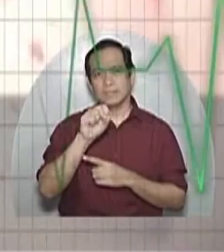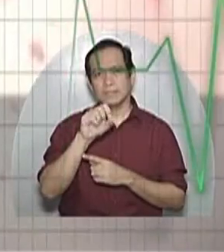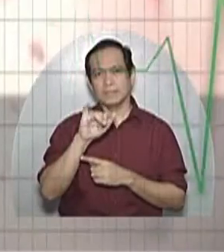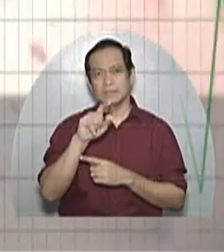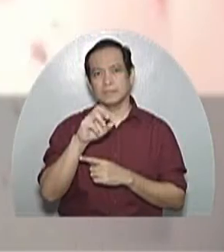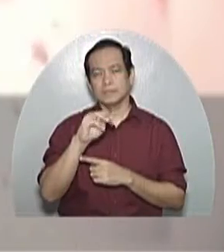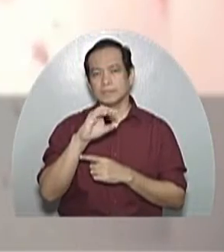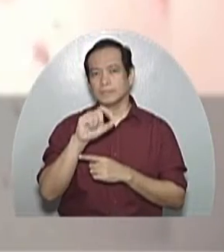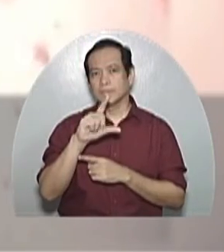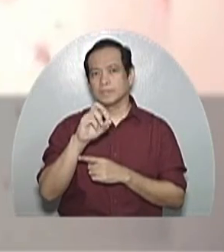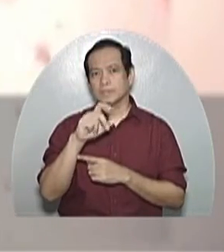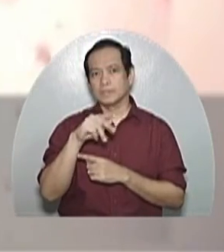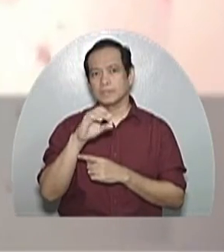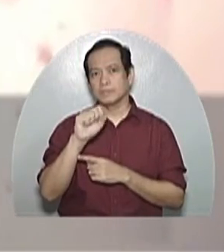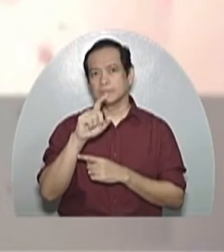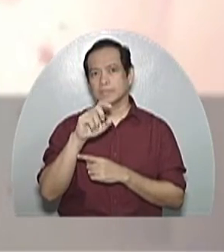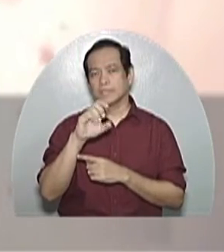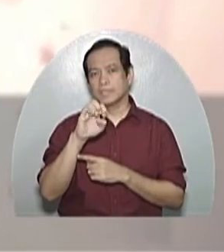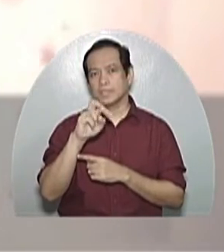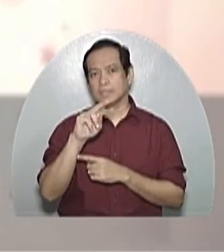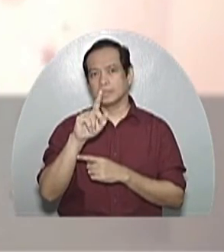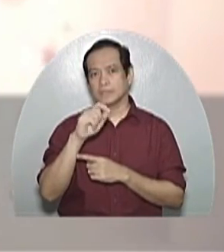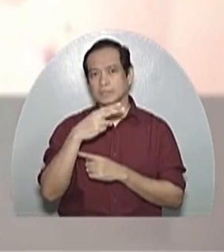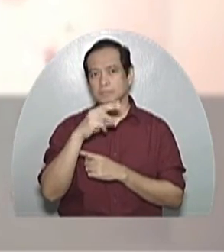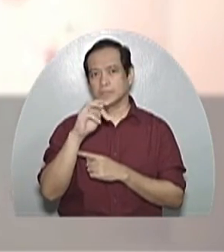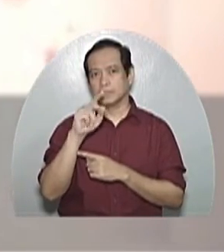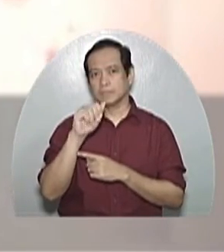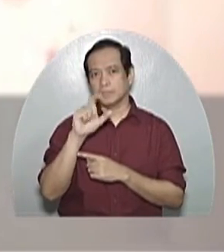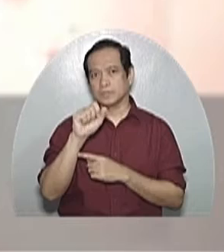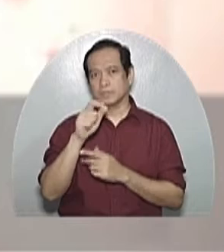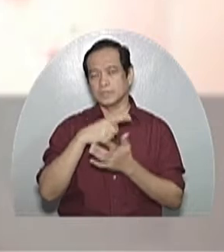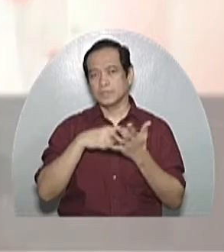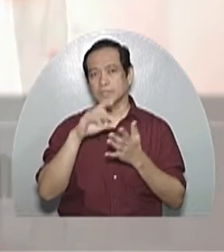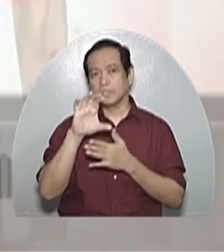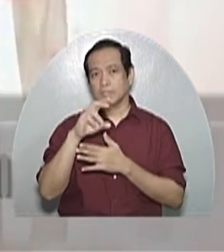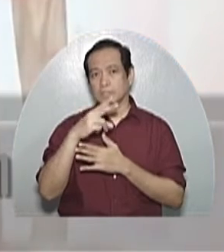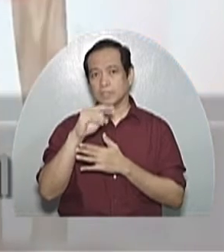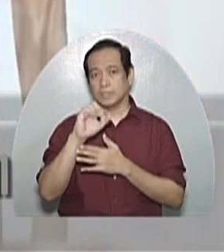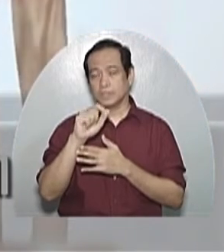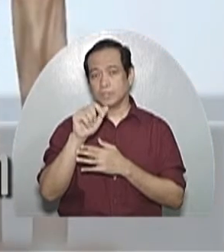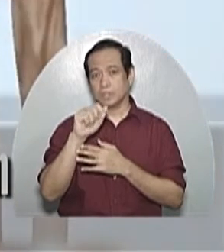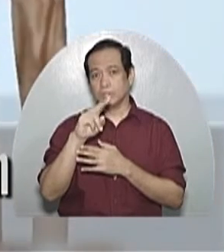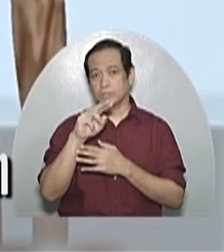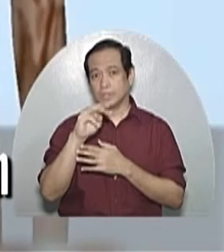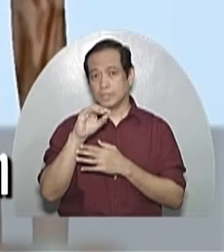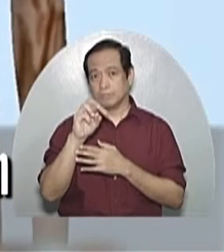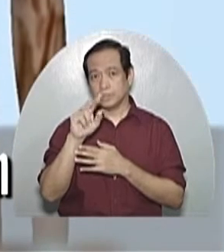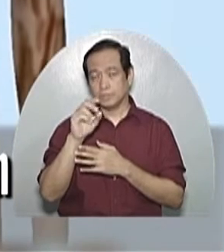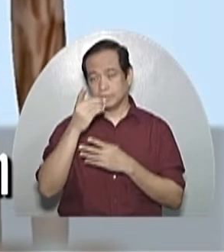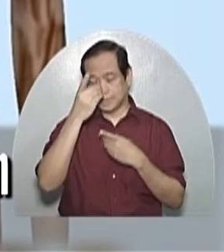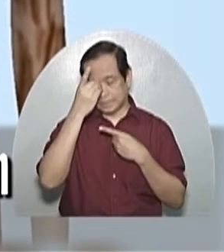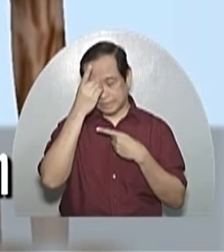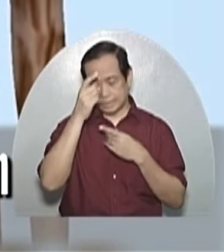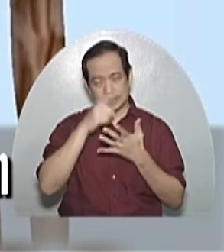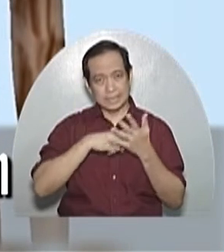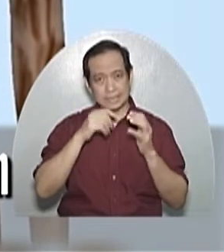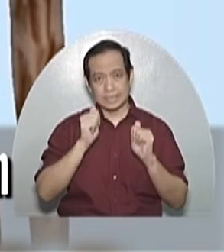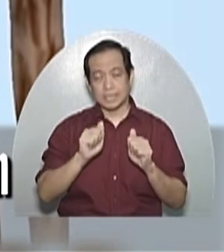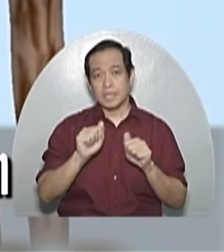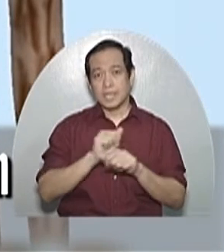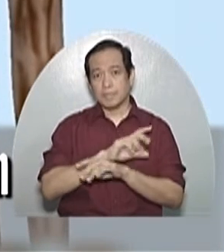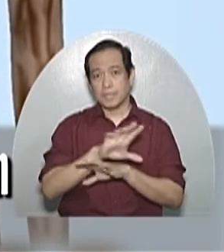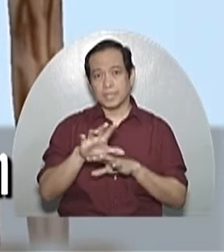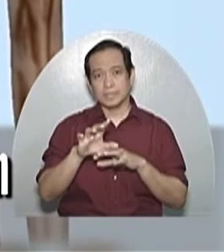Ang systemic lupus erythematosus ay isang chronic autoimmune na disease at bari maka-apekto ito